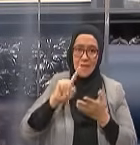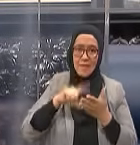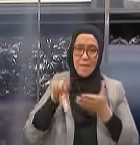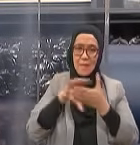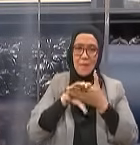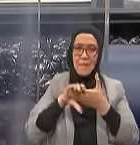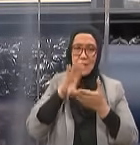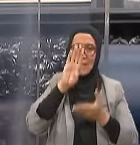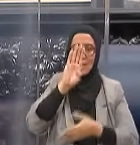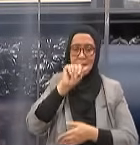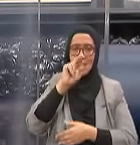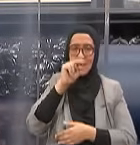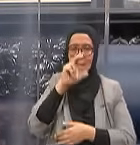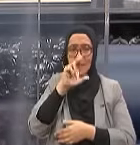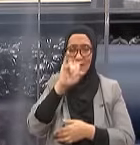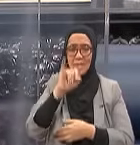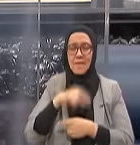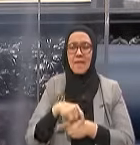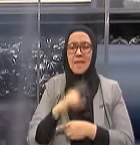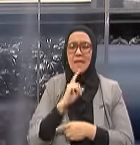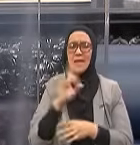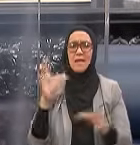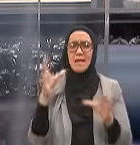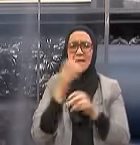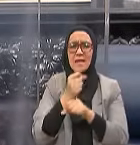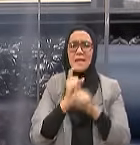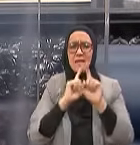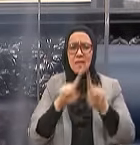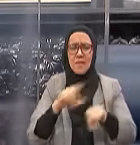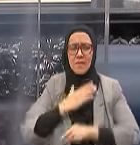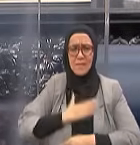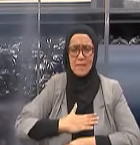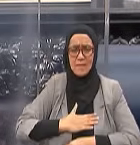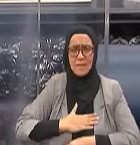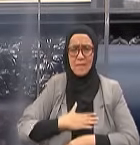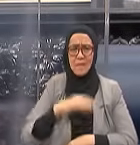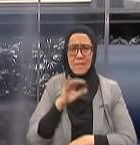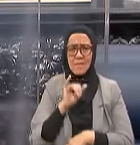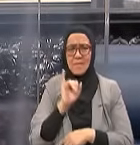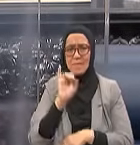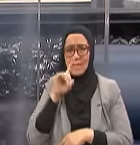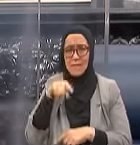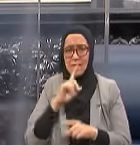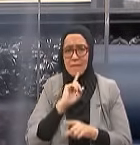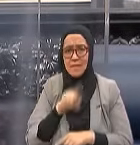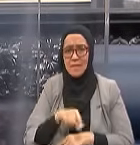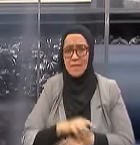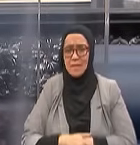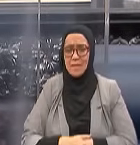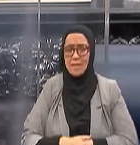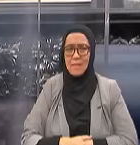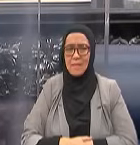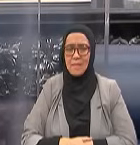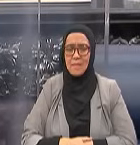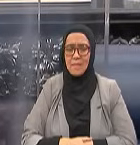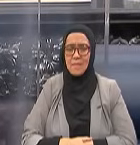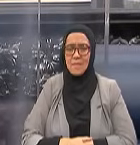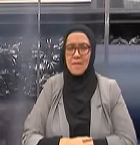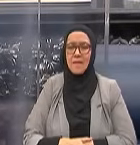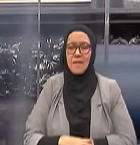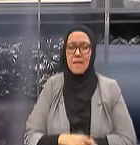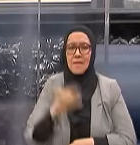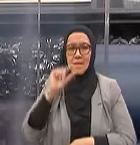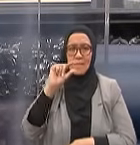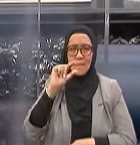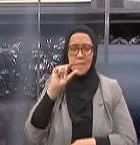filsafat ringkasnya over tadi minta ringkas terjadi di provinsi church's